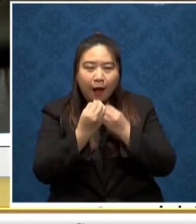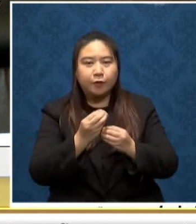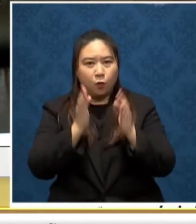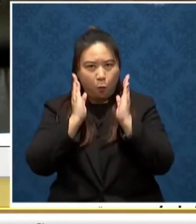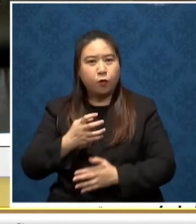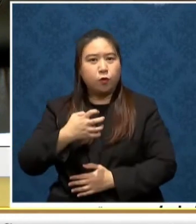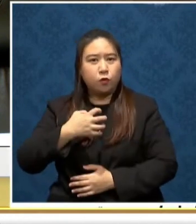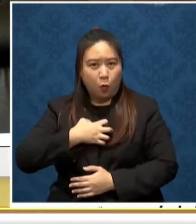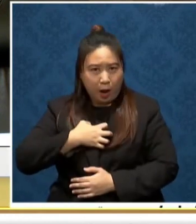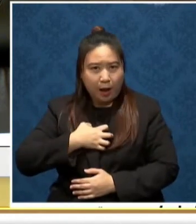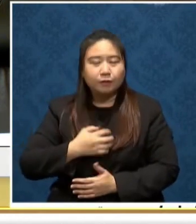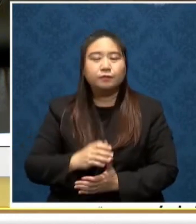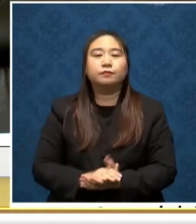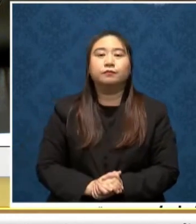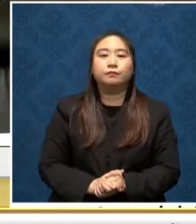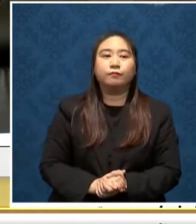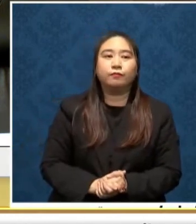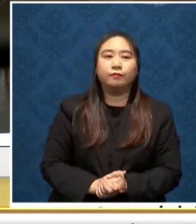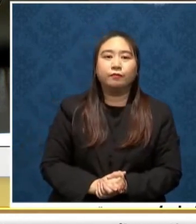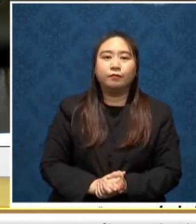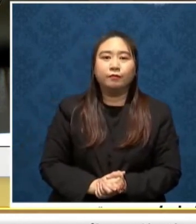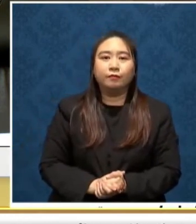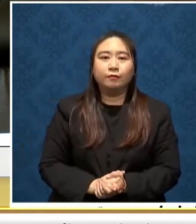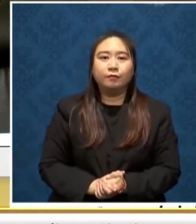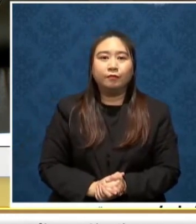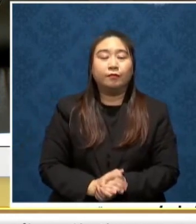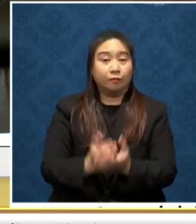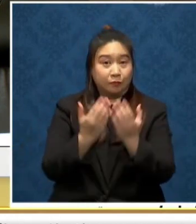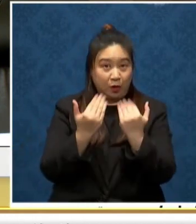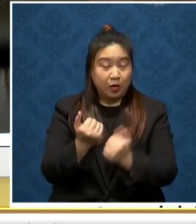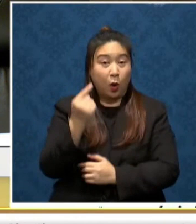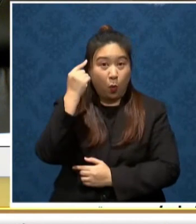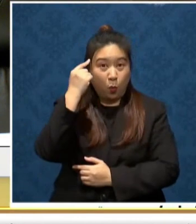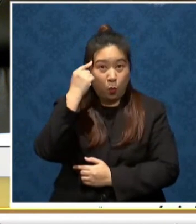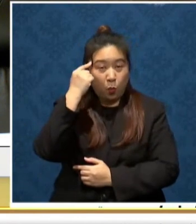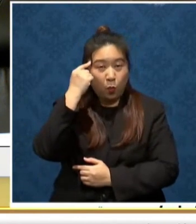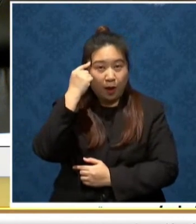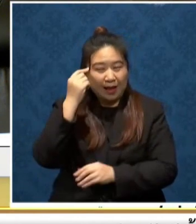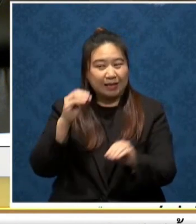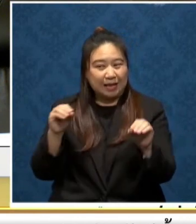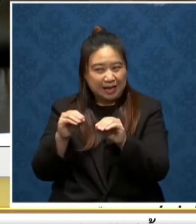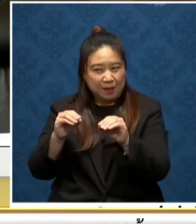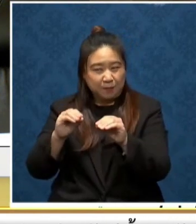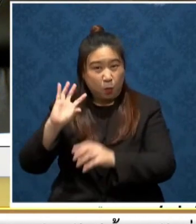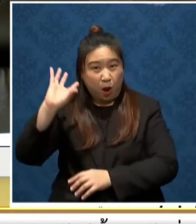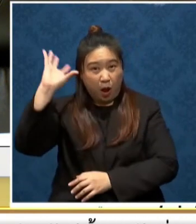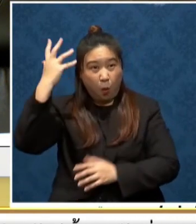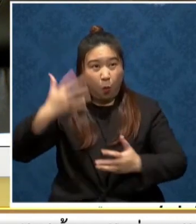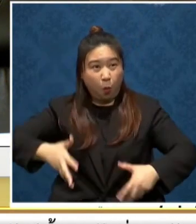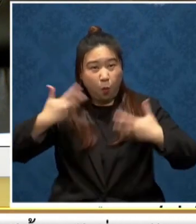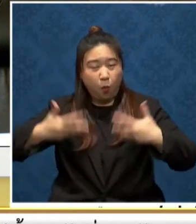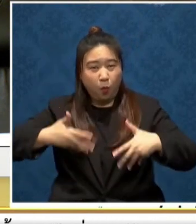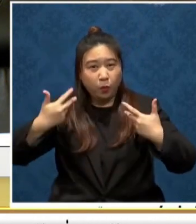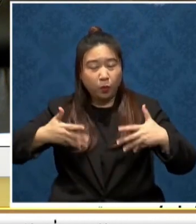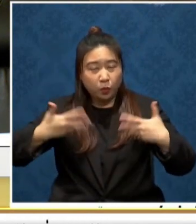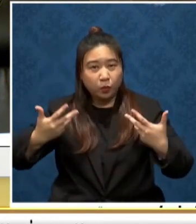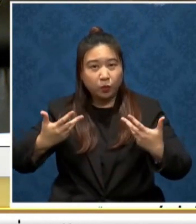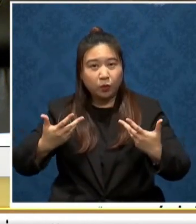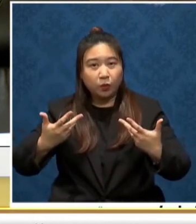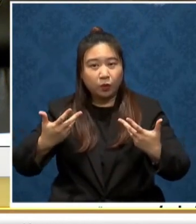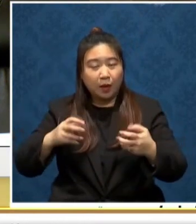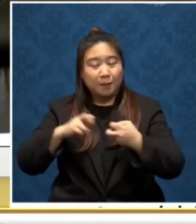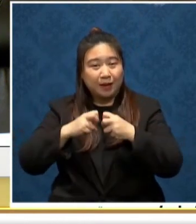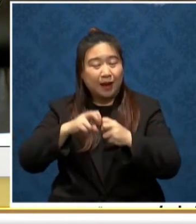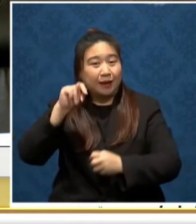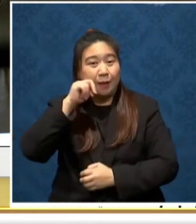ตเป็นโอกาสนะครับเราก็รู้อยู่นะครับว่าเรากำลังจะเข้าสู่ภาวะโลกร้อนหรือว่าเอลนิโญหรือว่าภาวะภัย